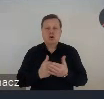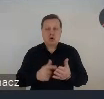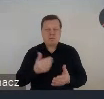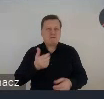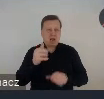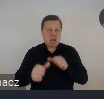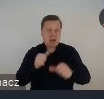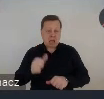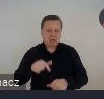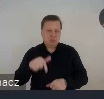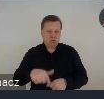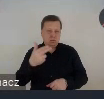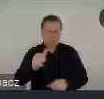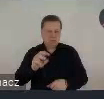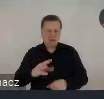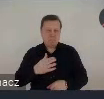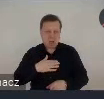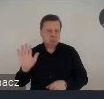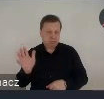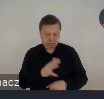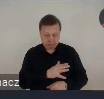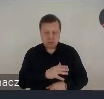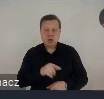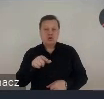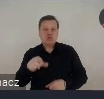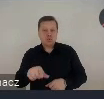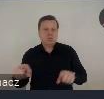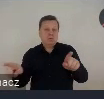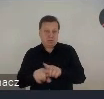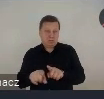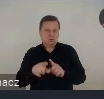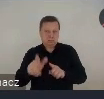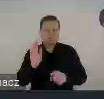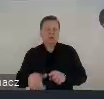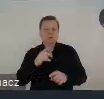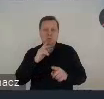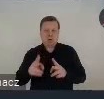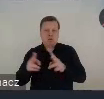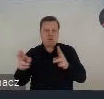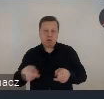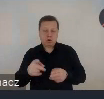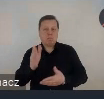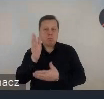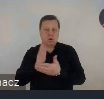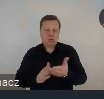przez Narodowy Instytut Wolności, ten okres będzie podzielony na